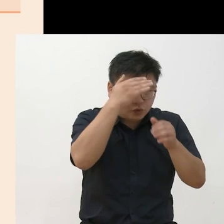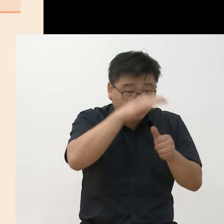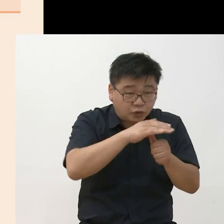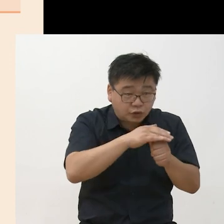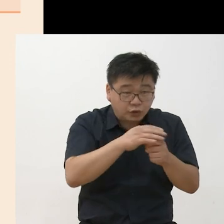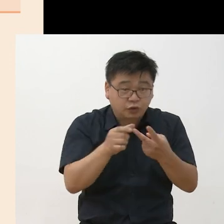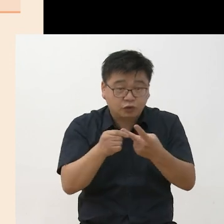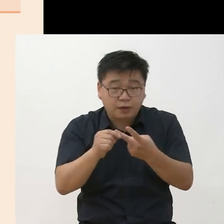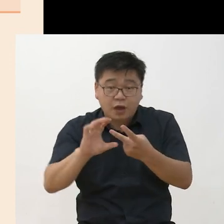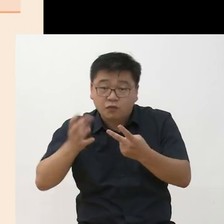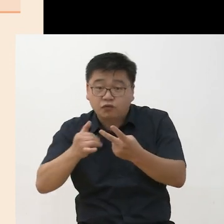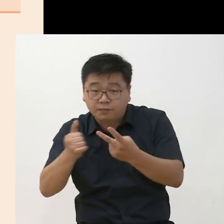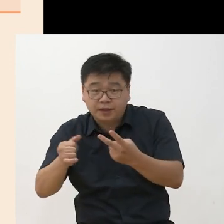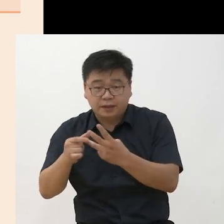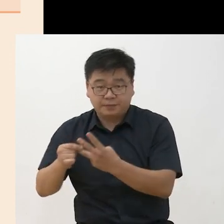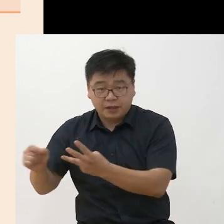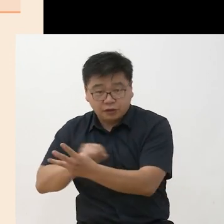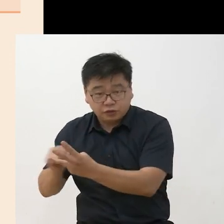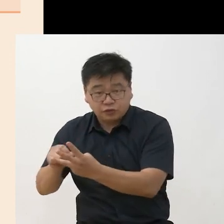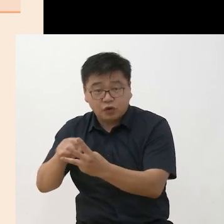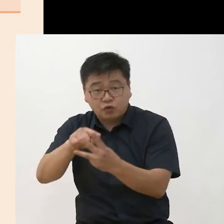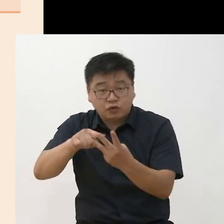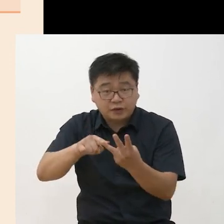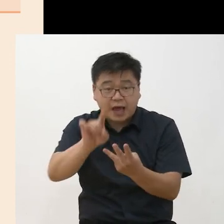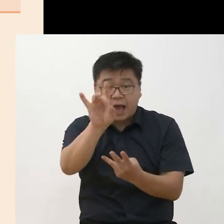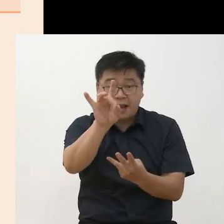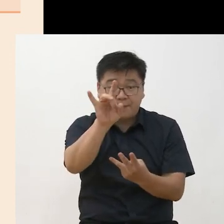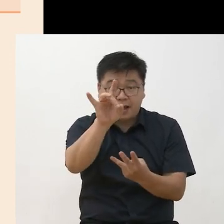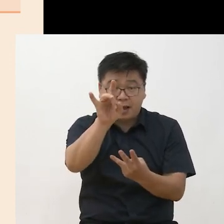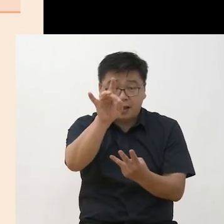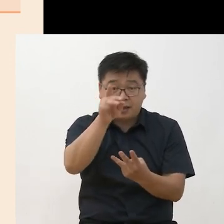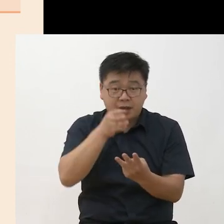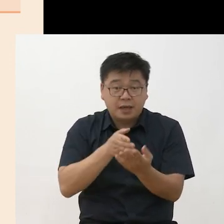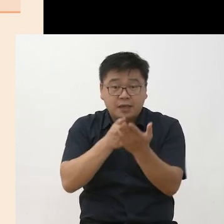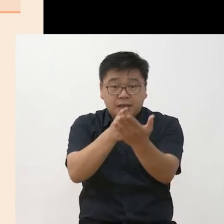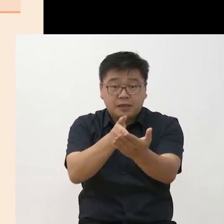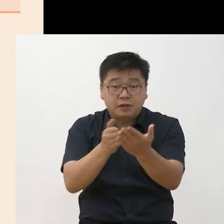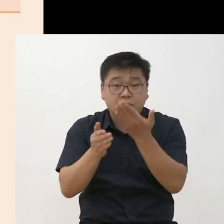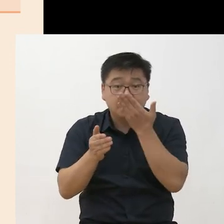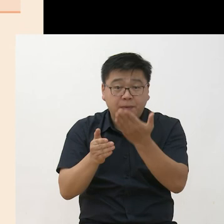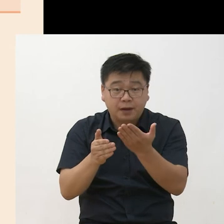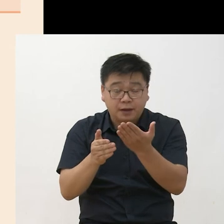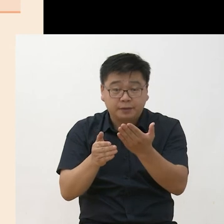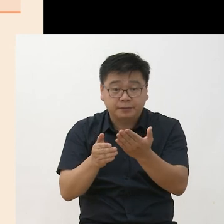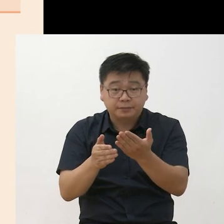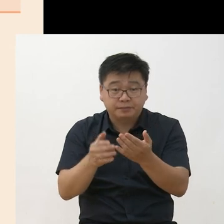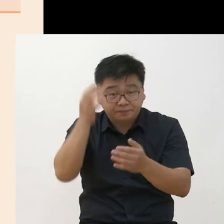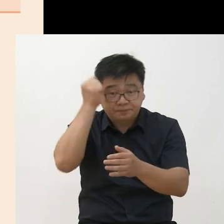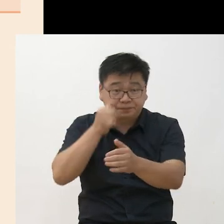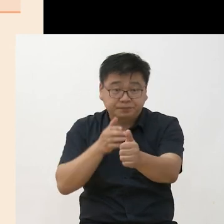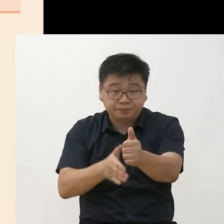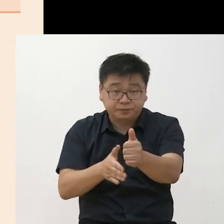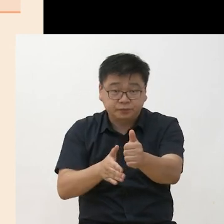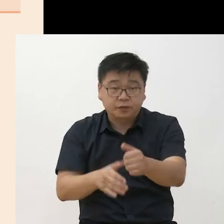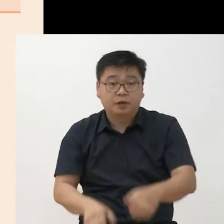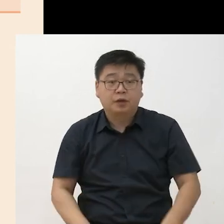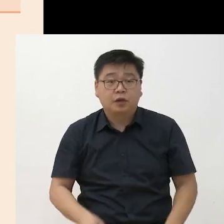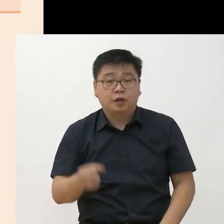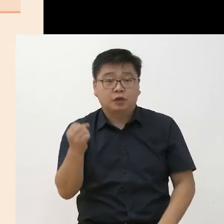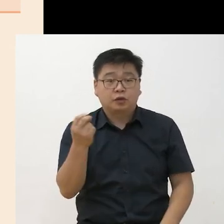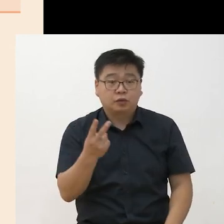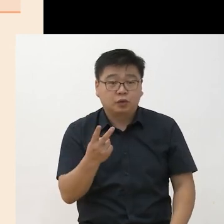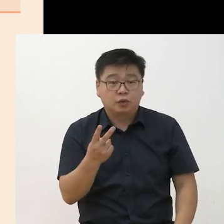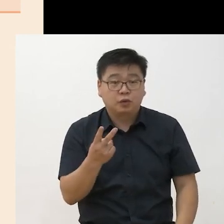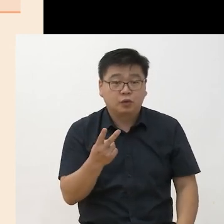국민 일반 특수 분야 중 한 개 유형에만 신청이 가능하다는 점 꼭 유념해 주시고요. 그리고